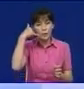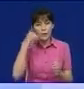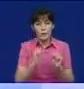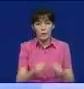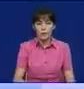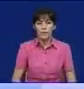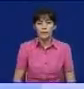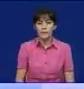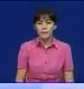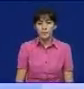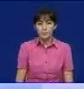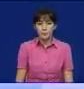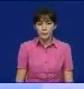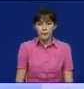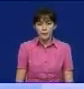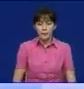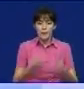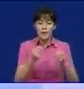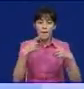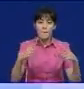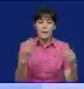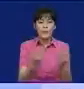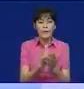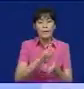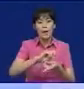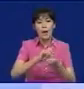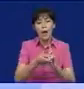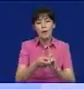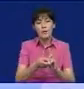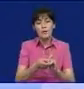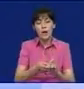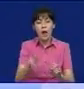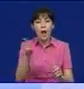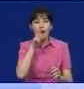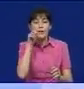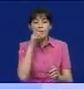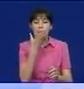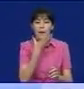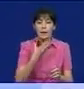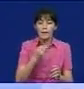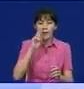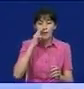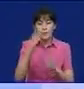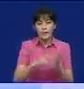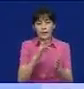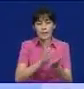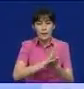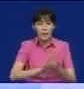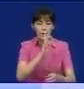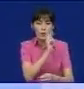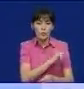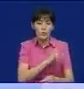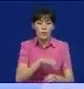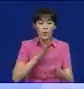болады. Енді өзге де тақырыптарға ойыссақ. Жасыл желегімен ерекшеленетін Шымшаһарда тазалық жұмыстары